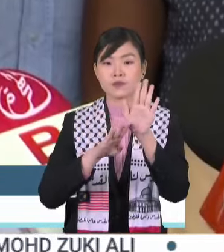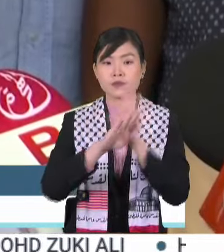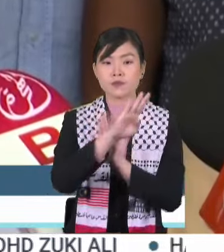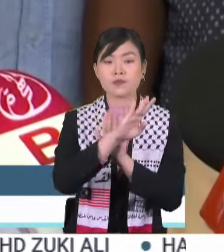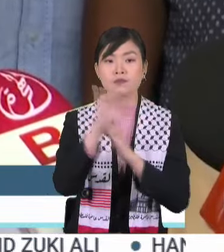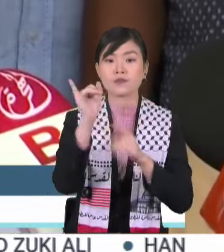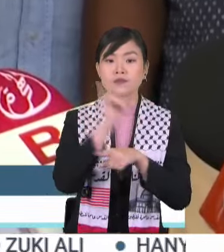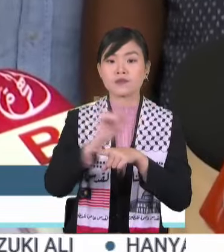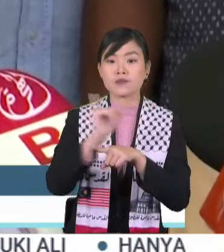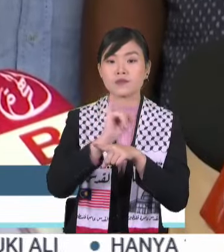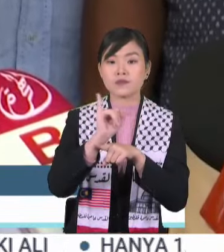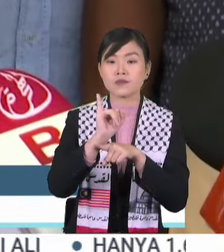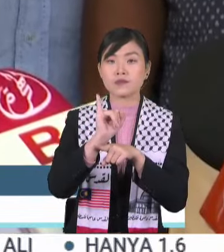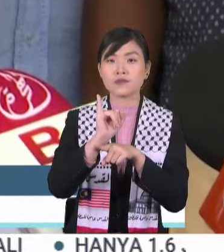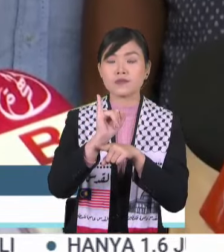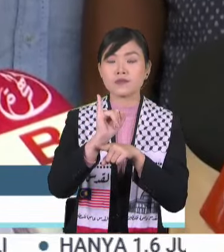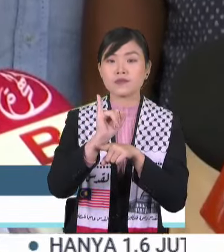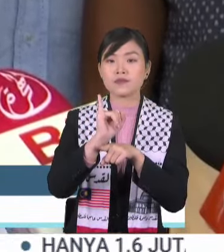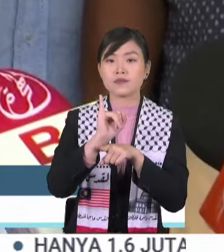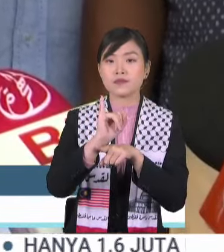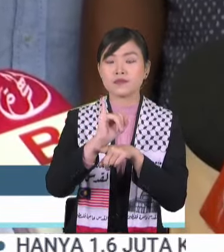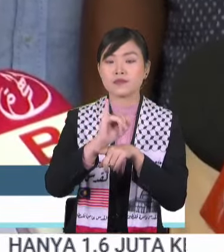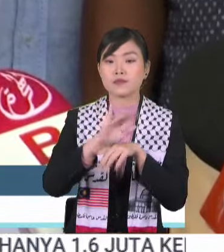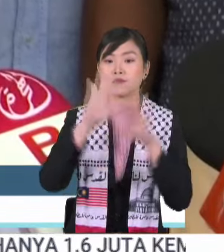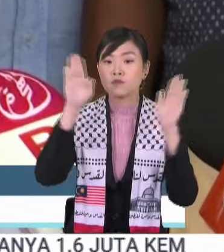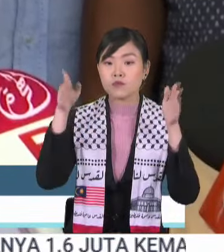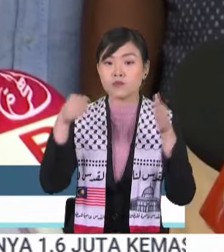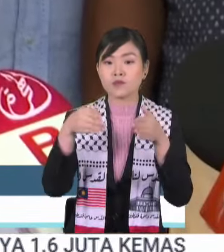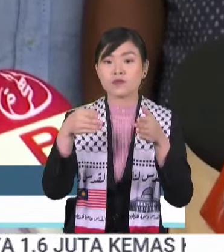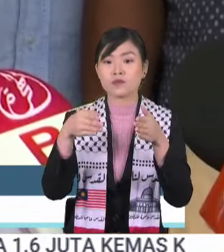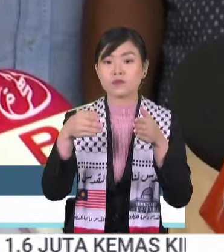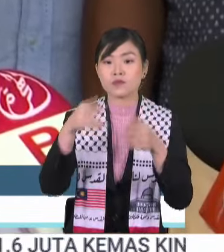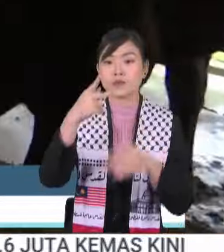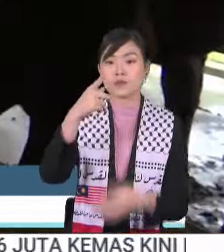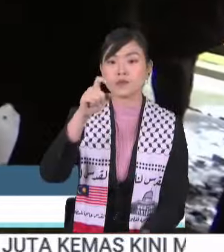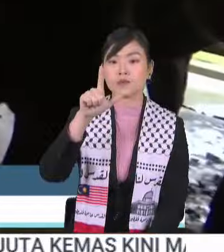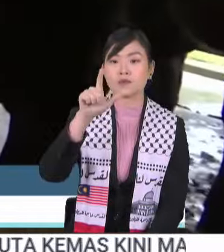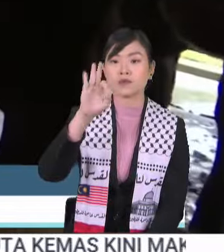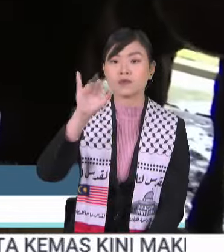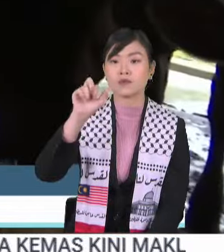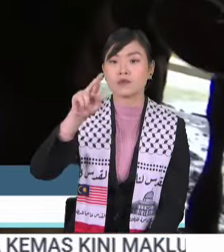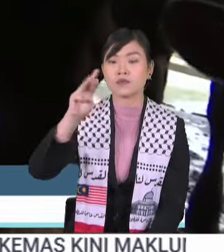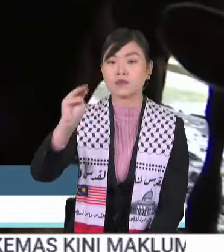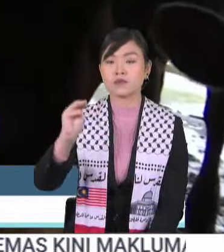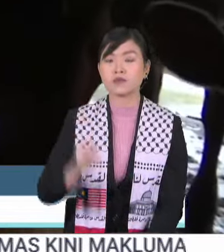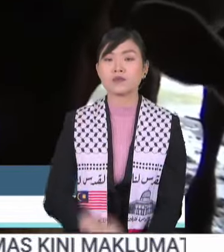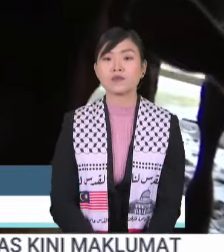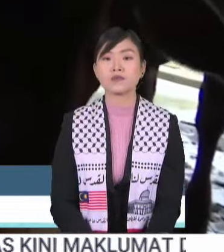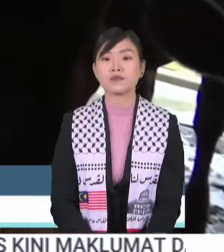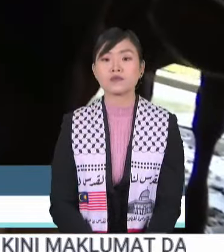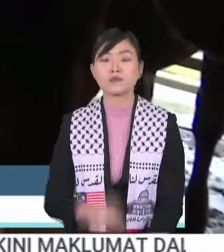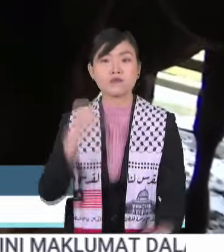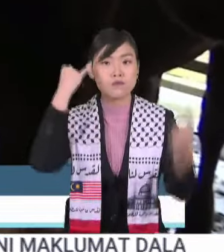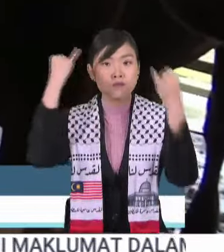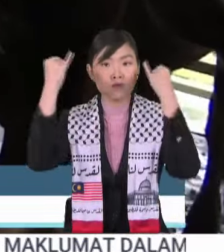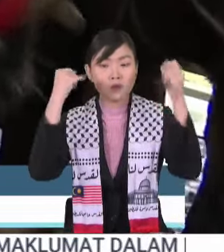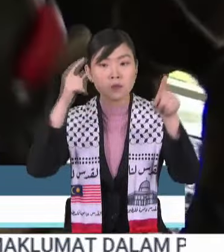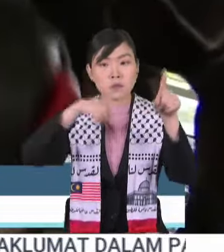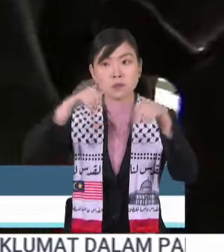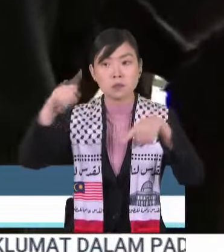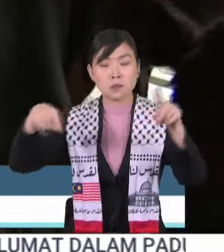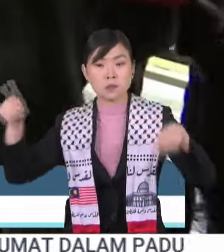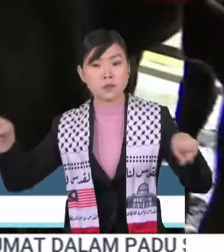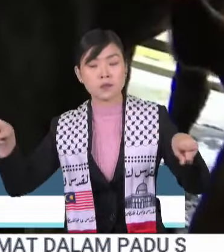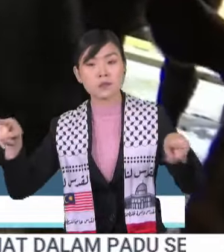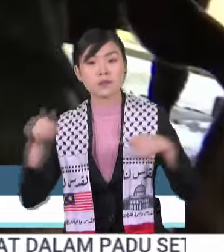industri wgio khasnya diusahakan oleh kel F dengan lahirnya idea untuk mempelbagaikan lagi